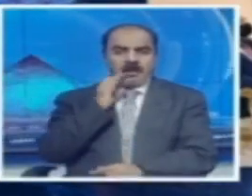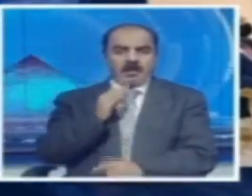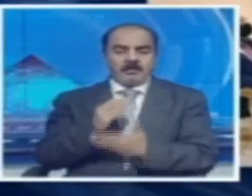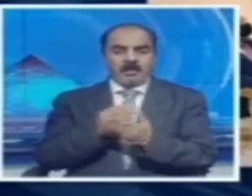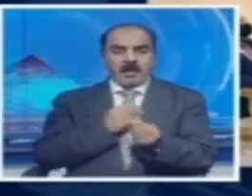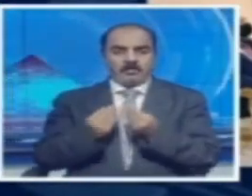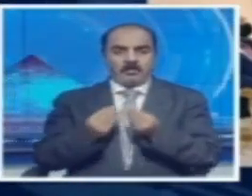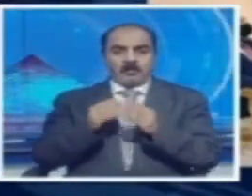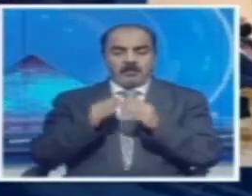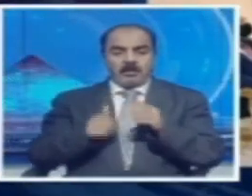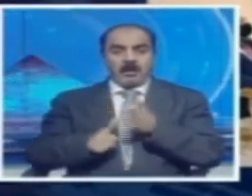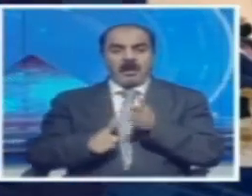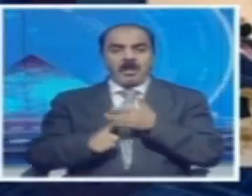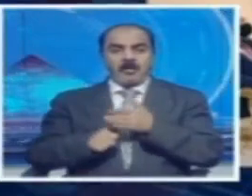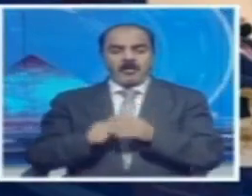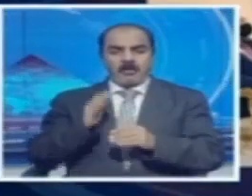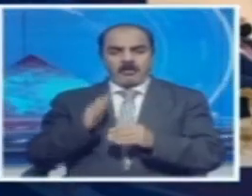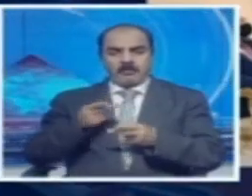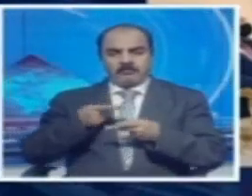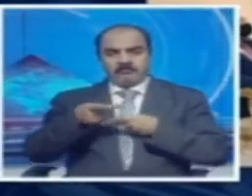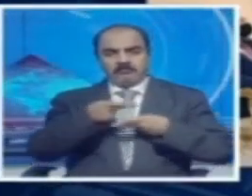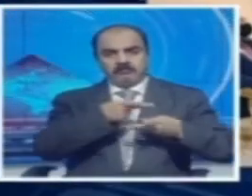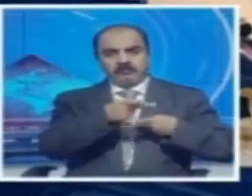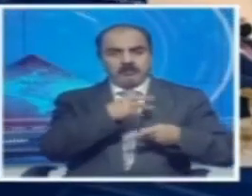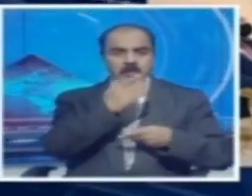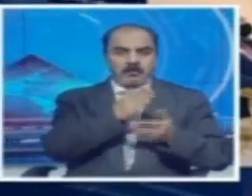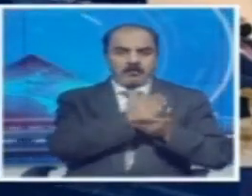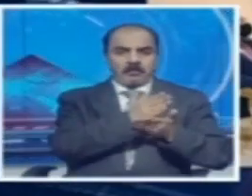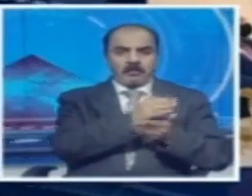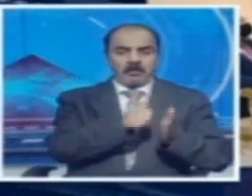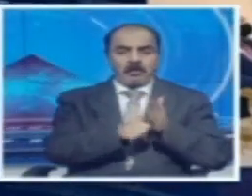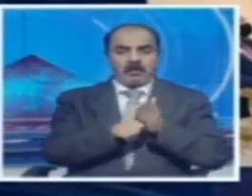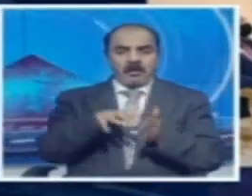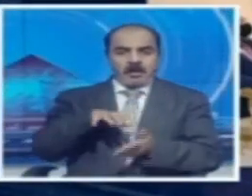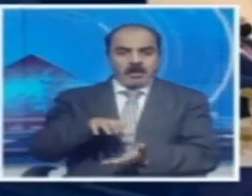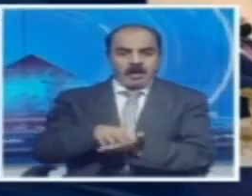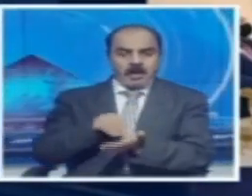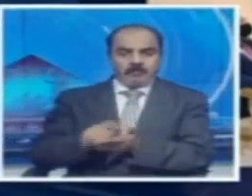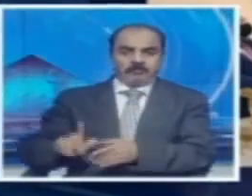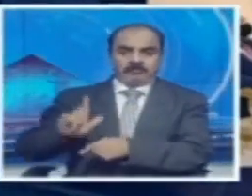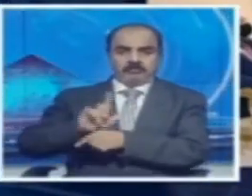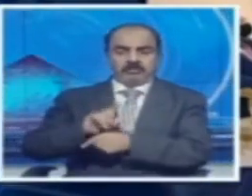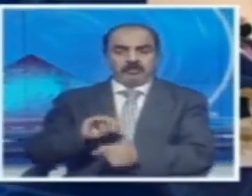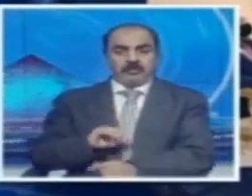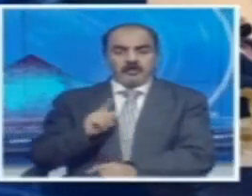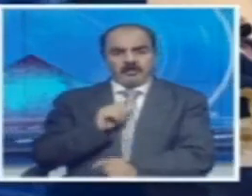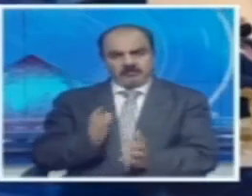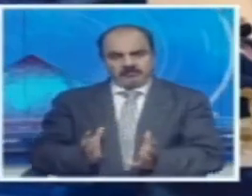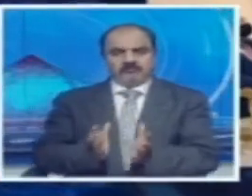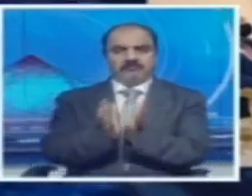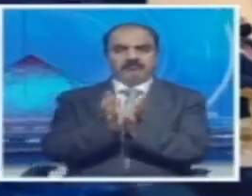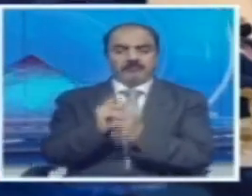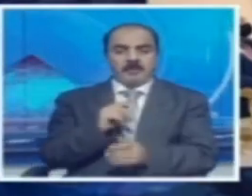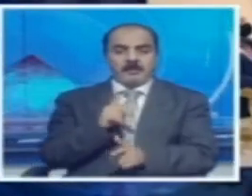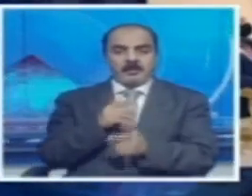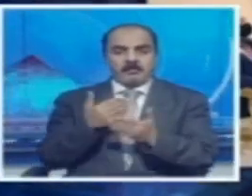حرصه على أن تكون مصر أول محطات زياراته الخارجية في المنطقة منذ توليه لمنصبه، مشددا على